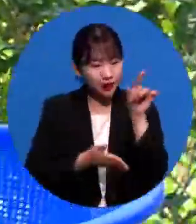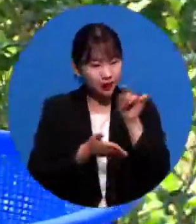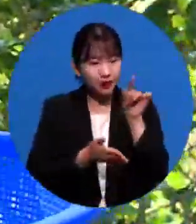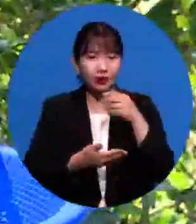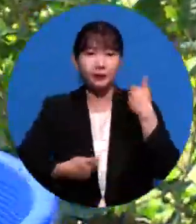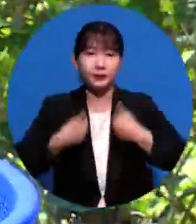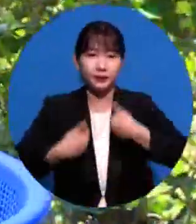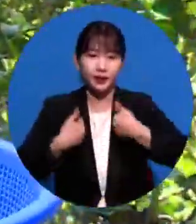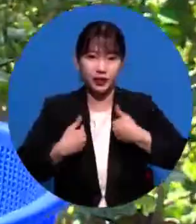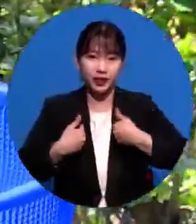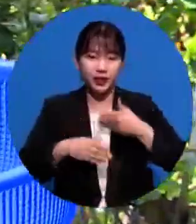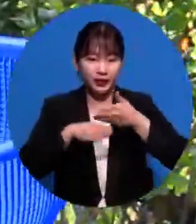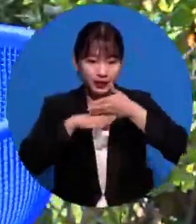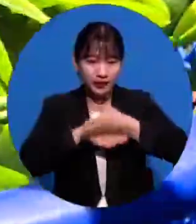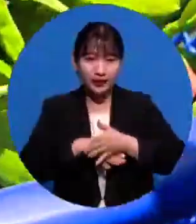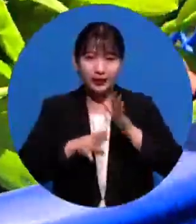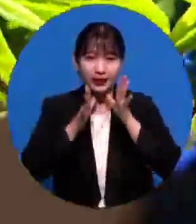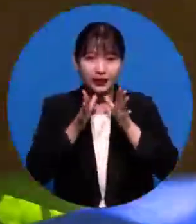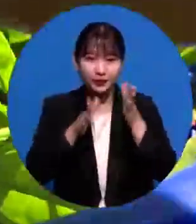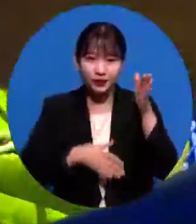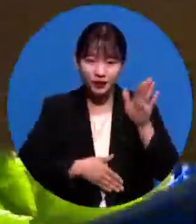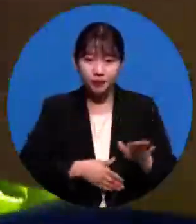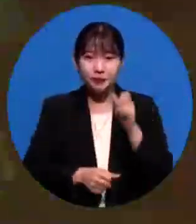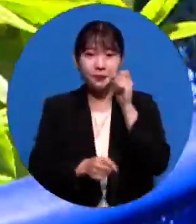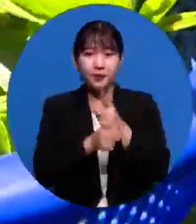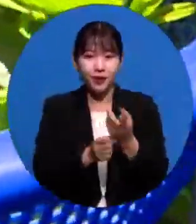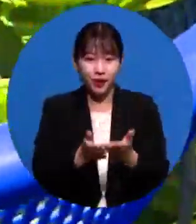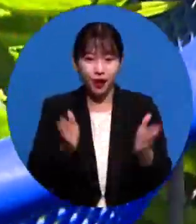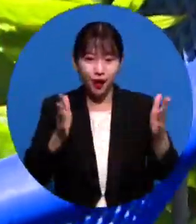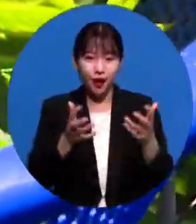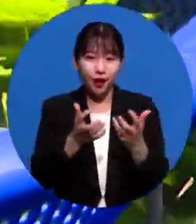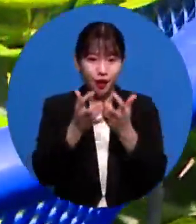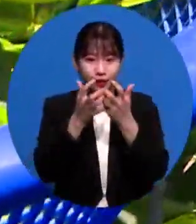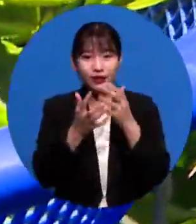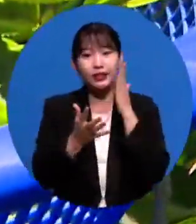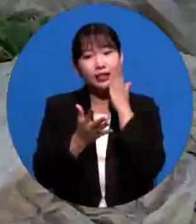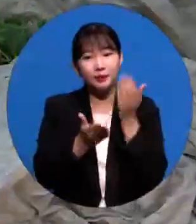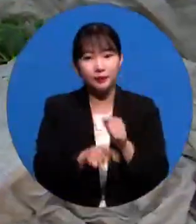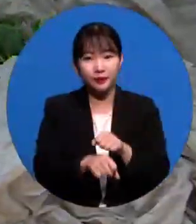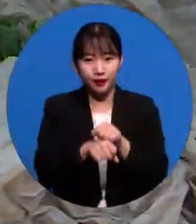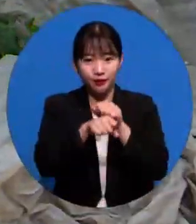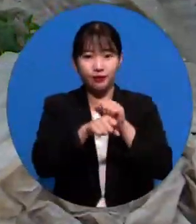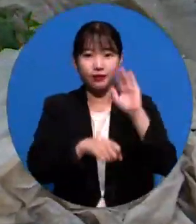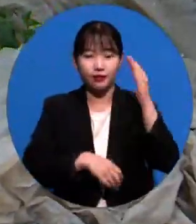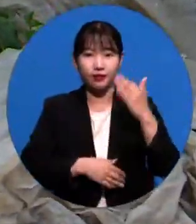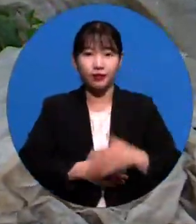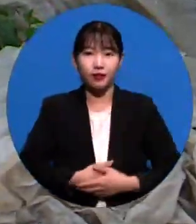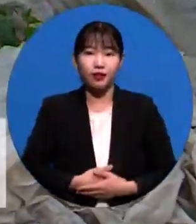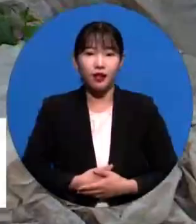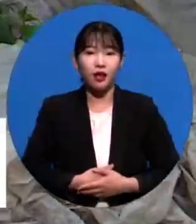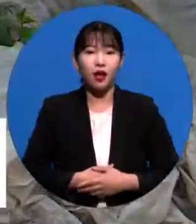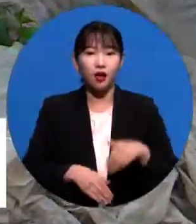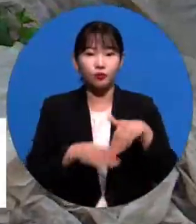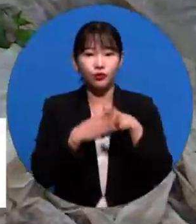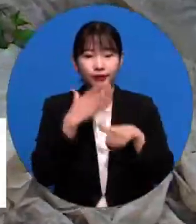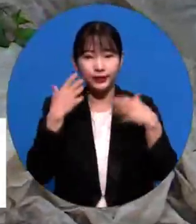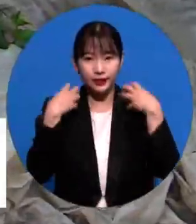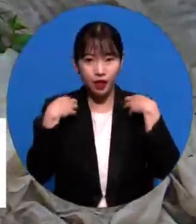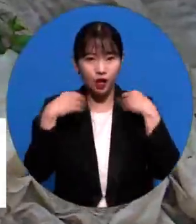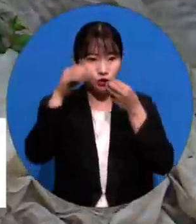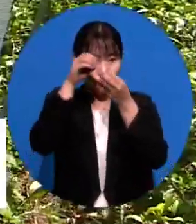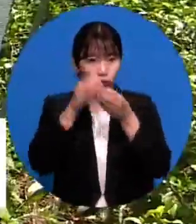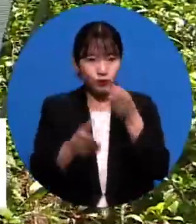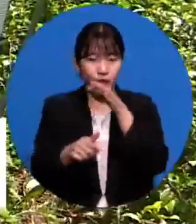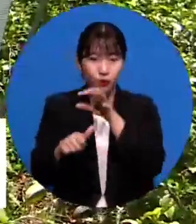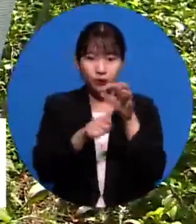분주합니다. 느리고 서툴지만 어느새 바구니 한가득 녹차잎이 차오릅니다. 문화재청 문화유산 활용